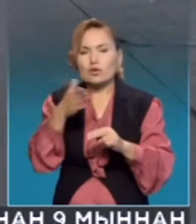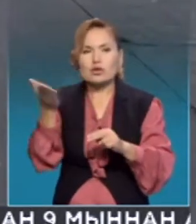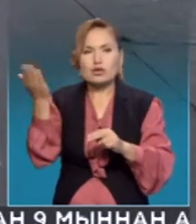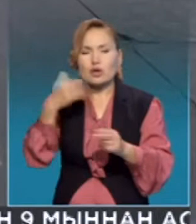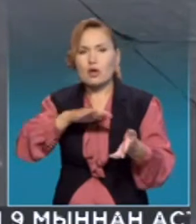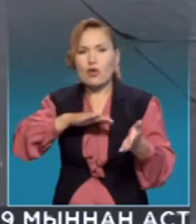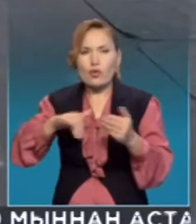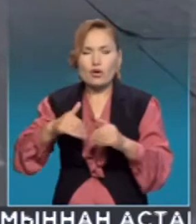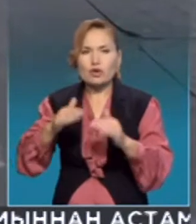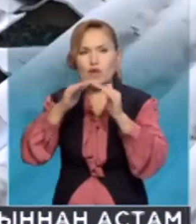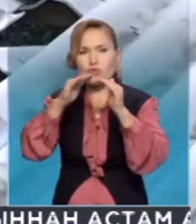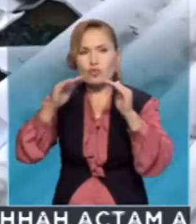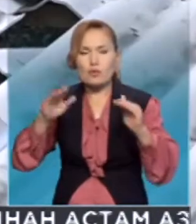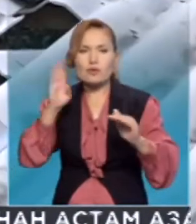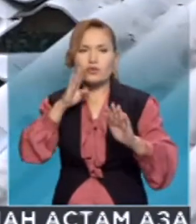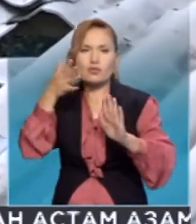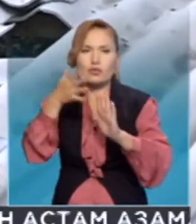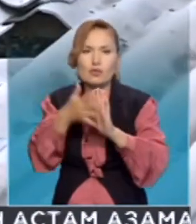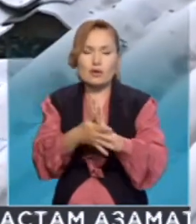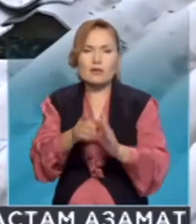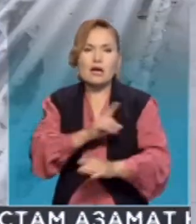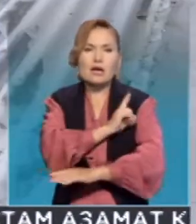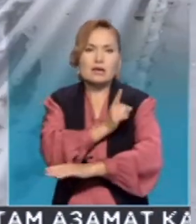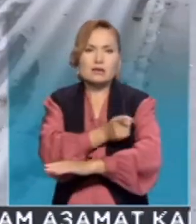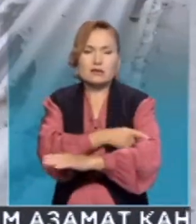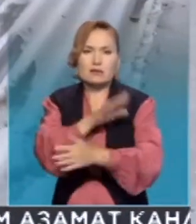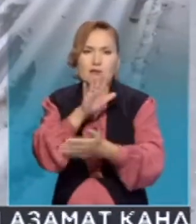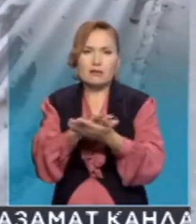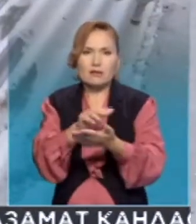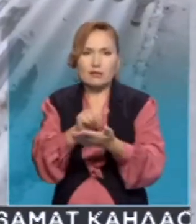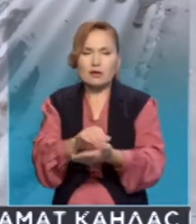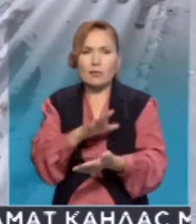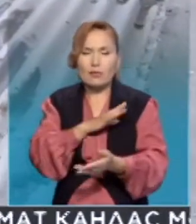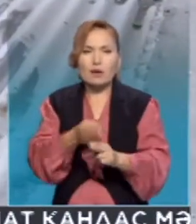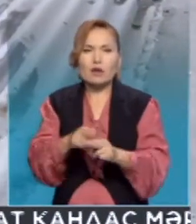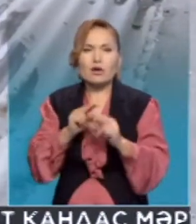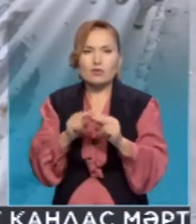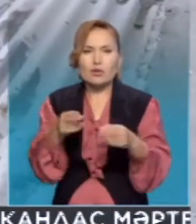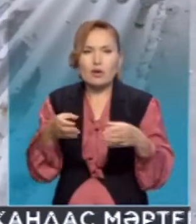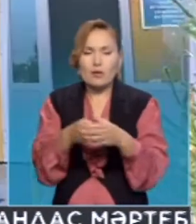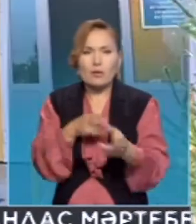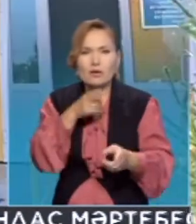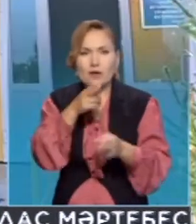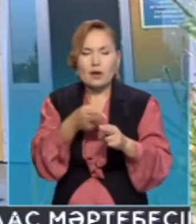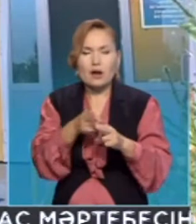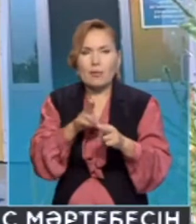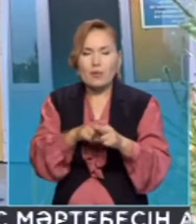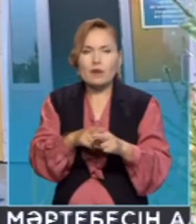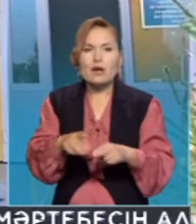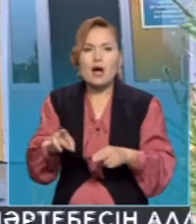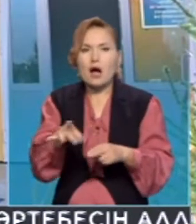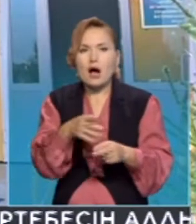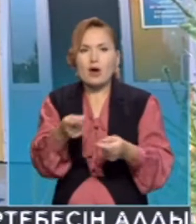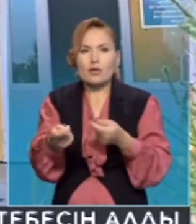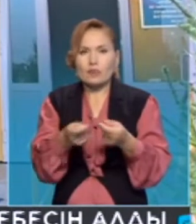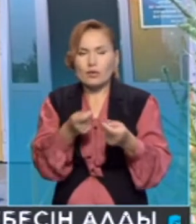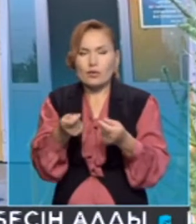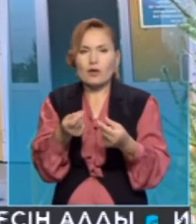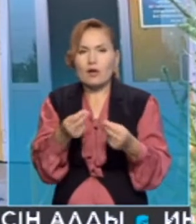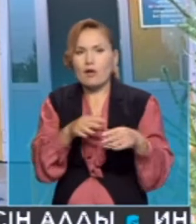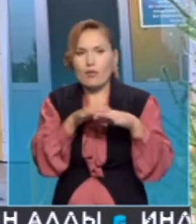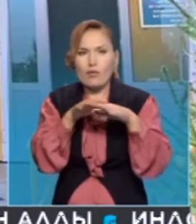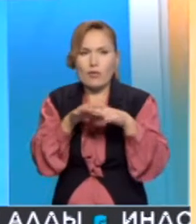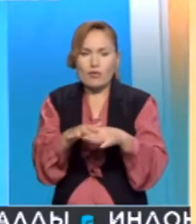осындай күйде. Оны шатырласа, жағдай баяғыдағы реттелер еді дейді ұстаздар. Аудандық білім бөлімінің басшысы болса, жөндеуге қажетті